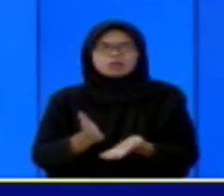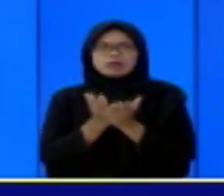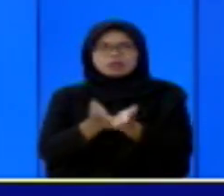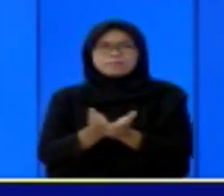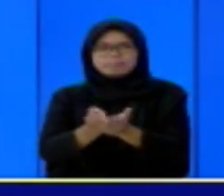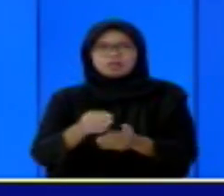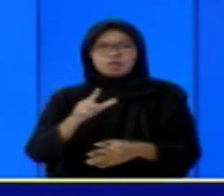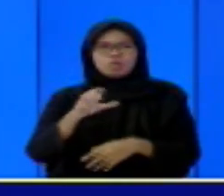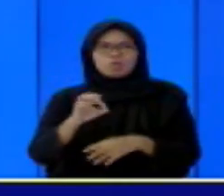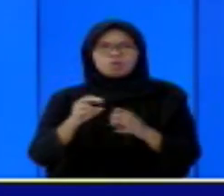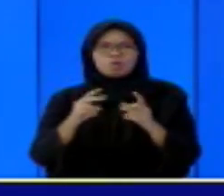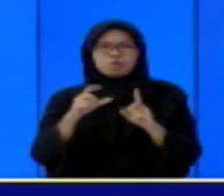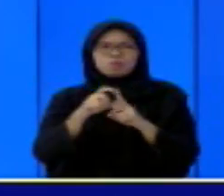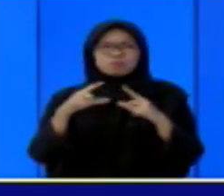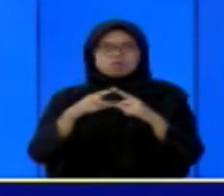banyak, yaitu